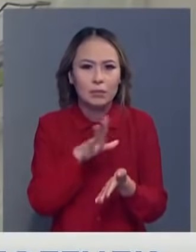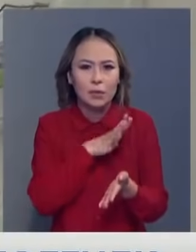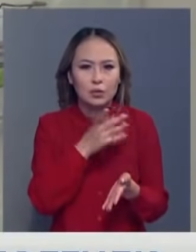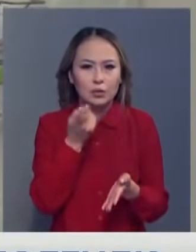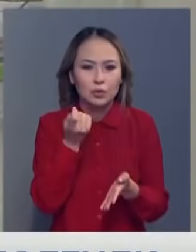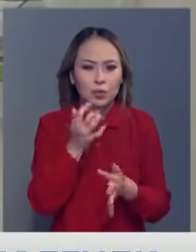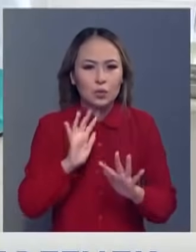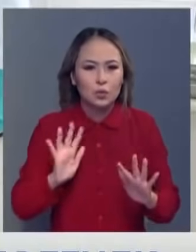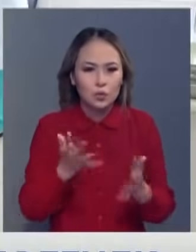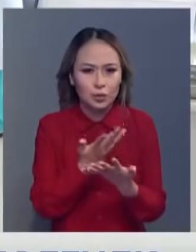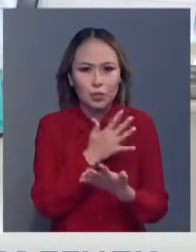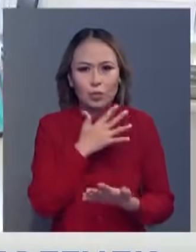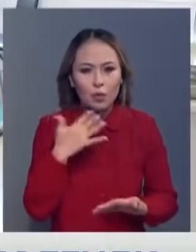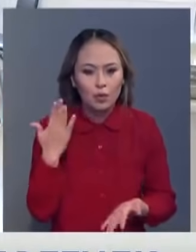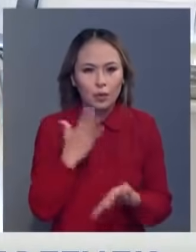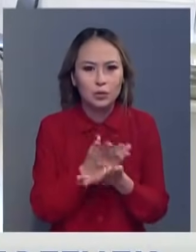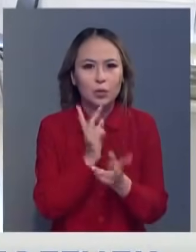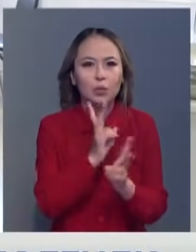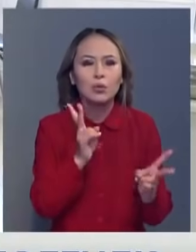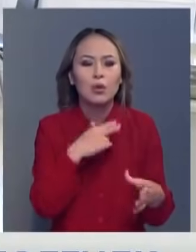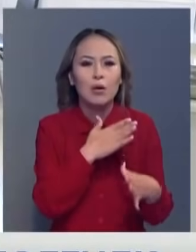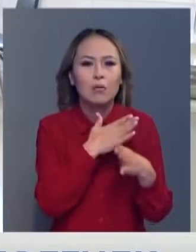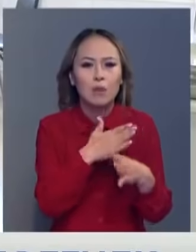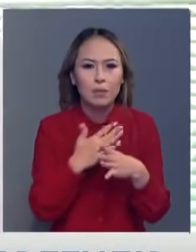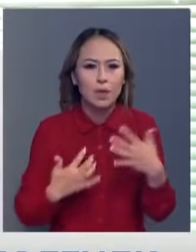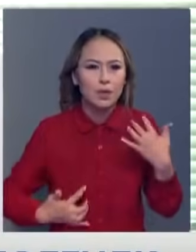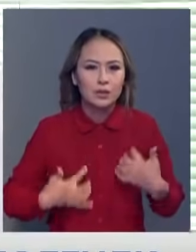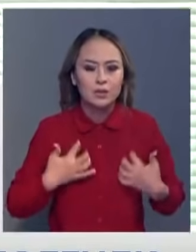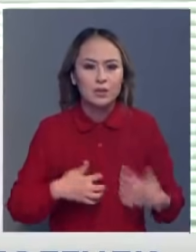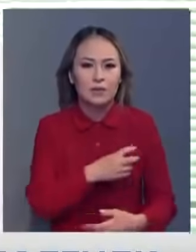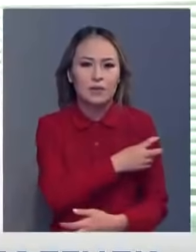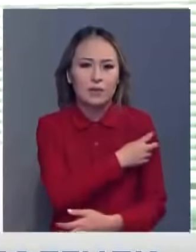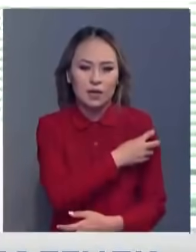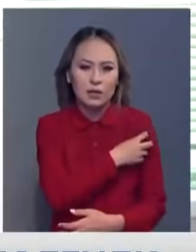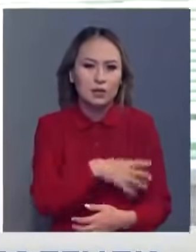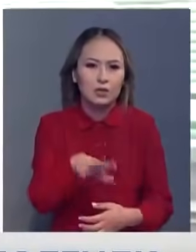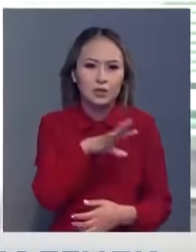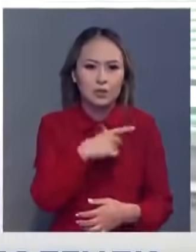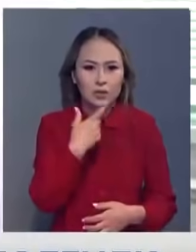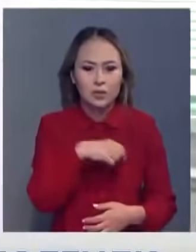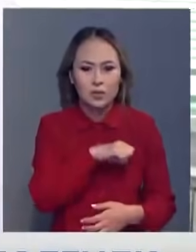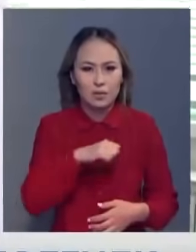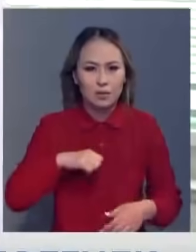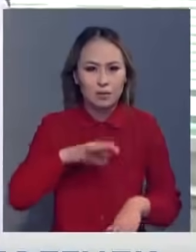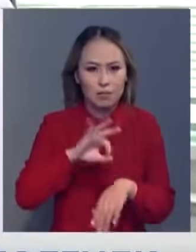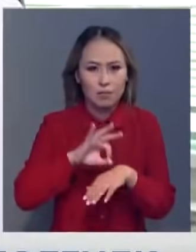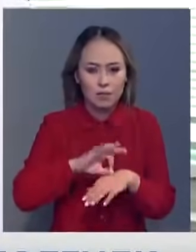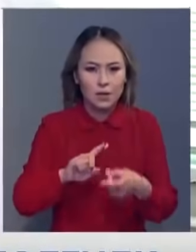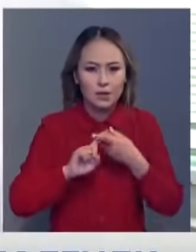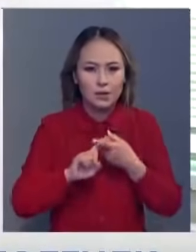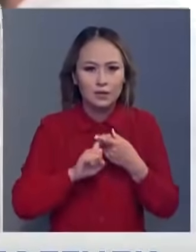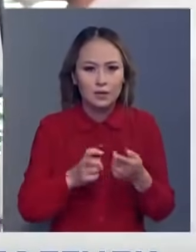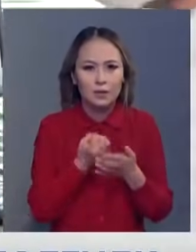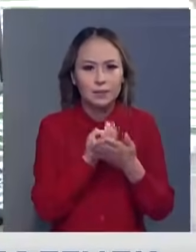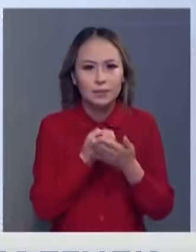кезде тіркеле бастады. Қайсы біріне көмектесемін деп жанталасып жүргенде, дәрігерлердің өзі осы індетті жұқтырып алып,